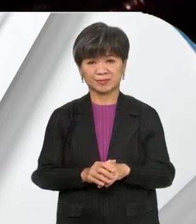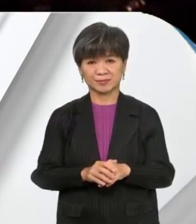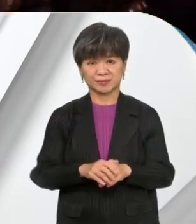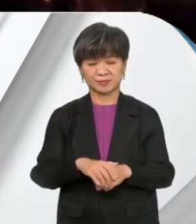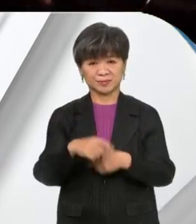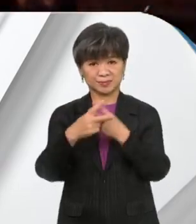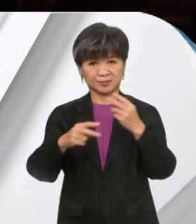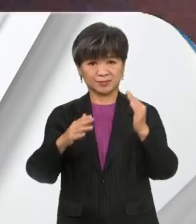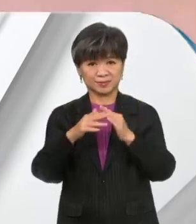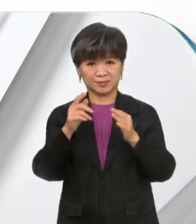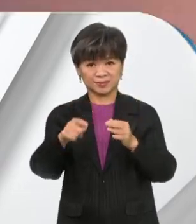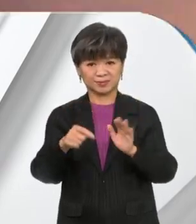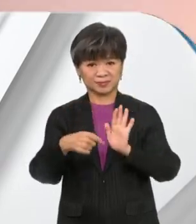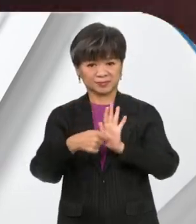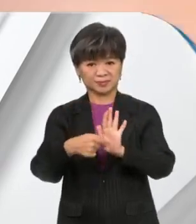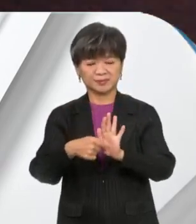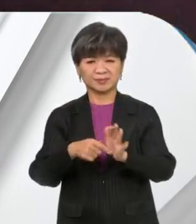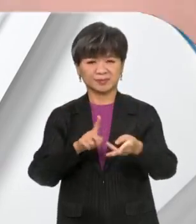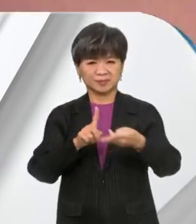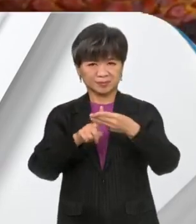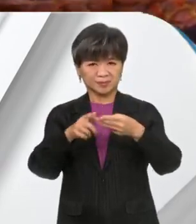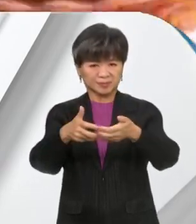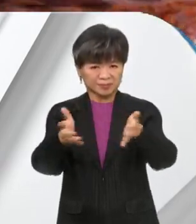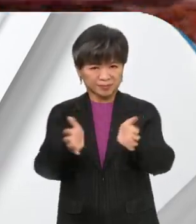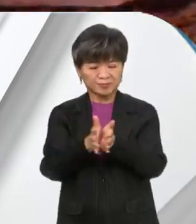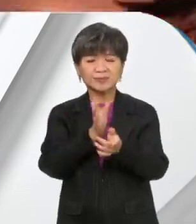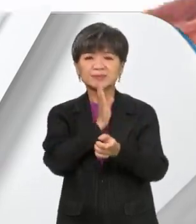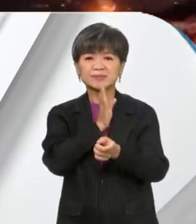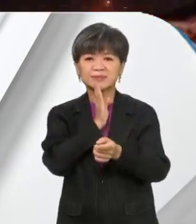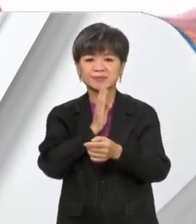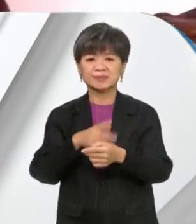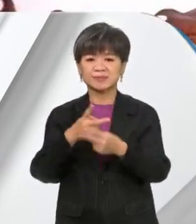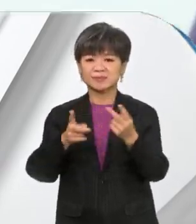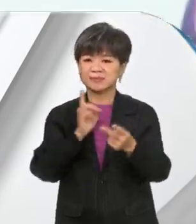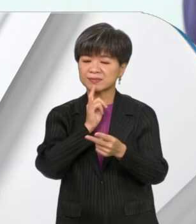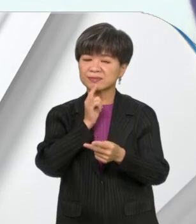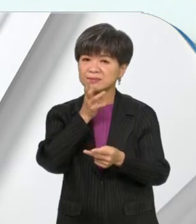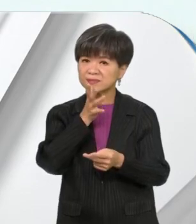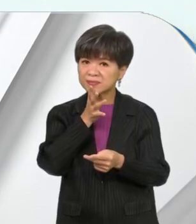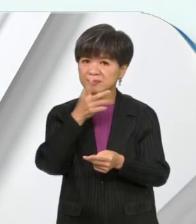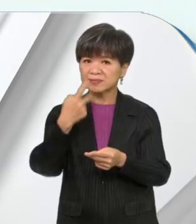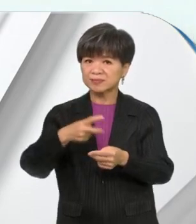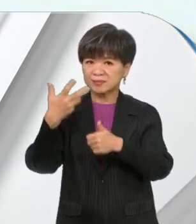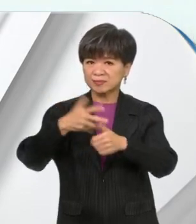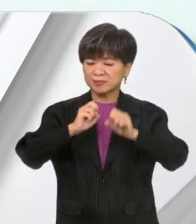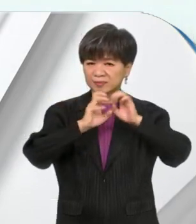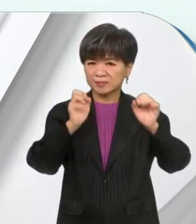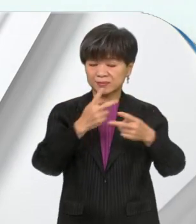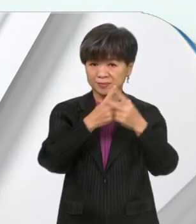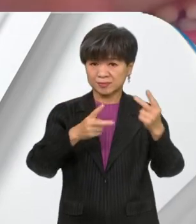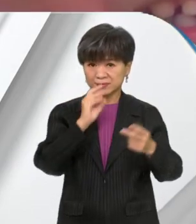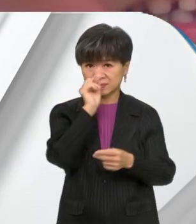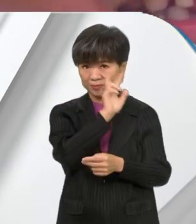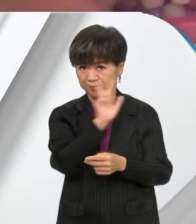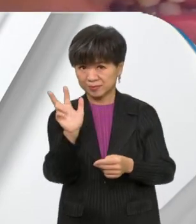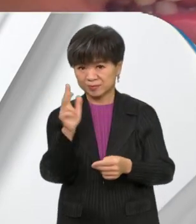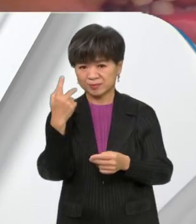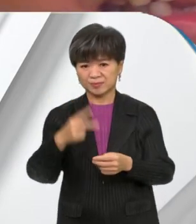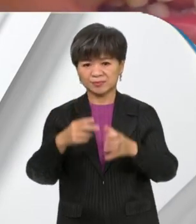电视系主要展现的平台，唔但成为行业发生传播台湾客家特色，还